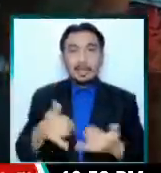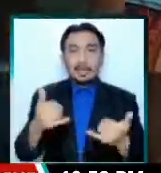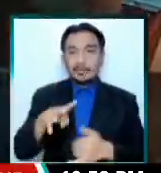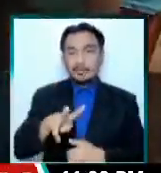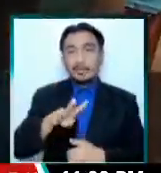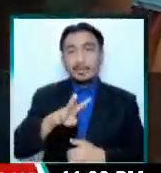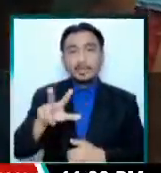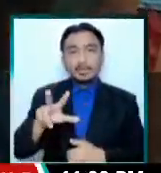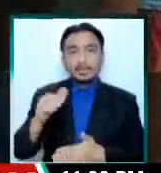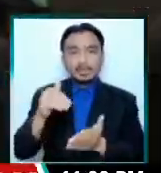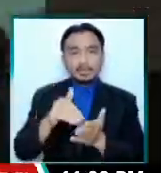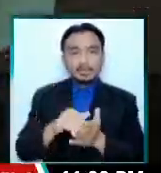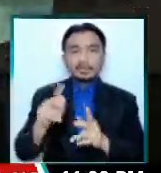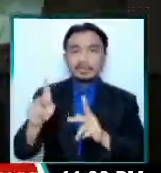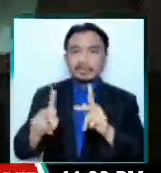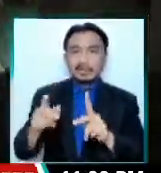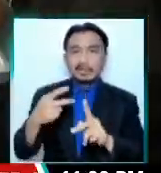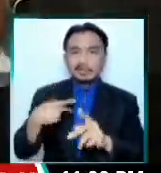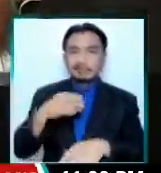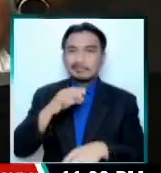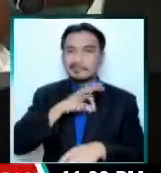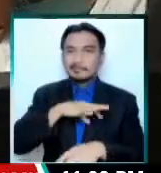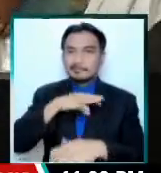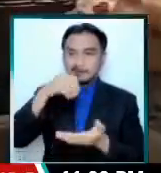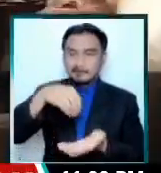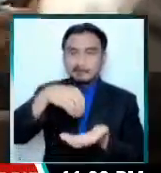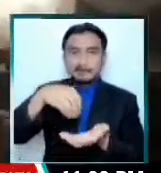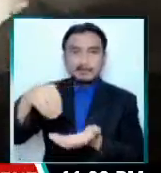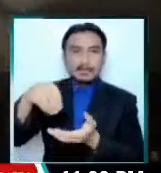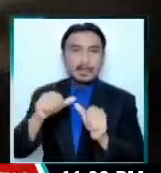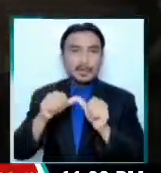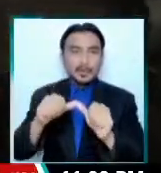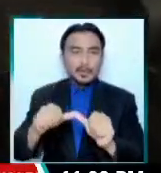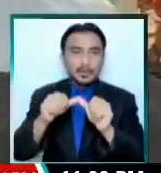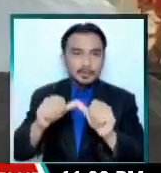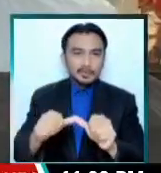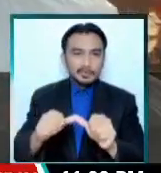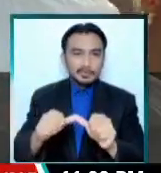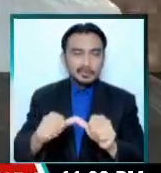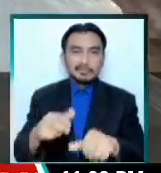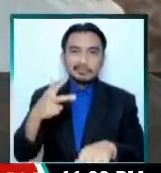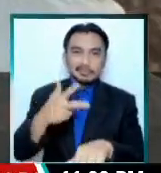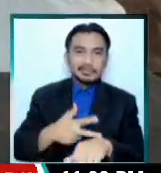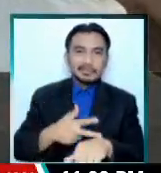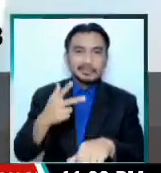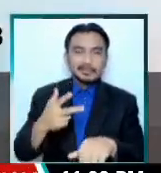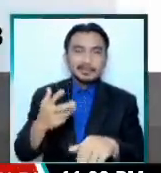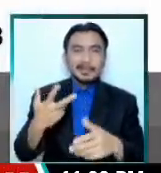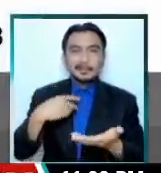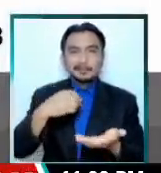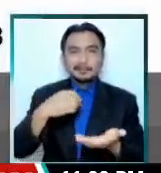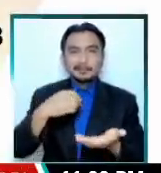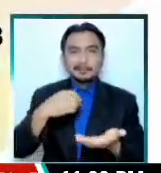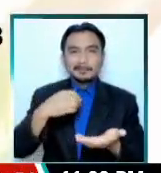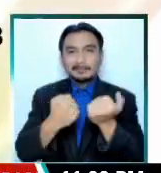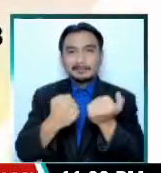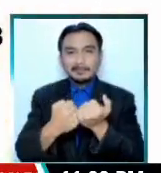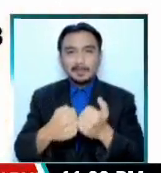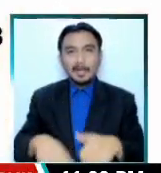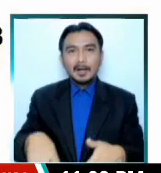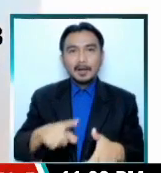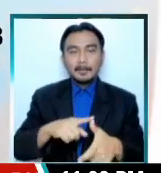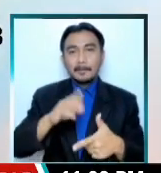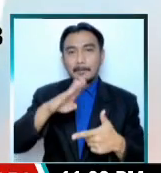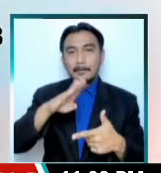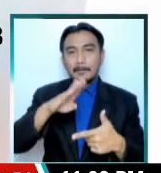ating beneficiaries sa nagpapatuloy na ikatlong wave ng relief operation sa Bohol, Siargao Island, sa Surigao del Norte